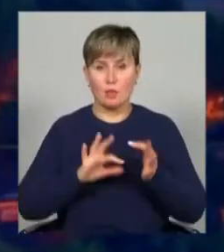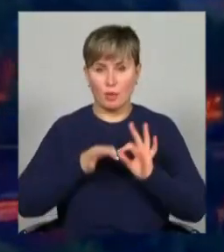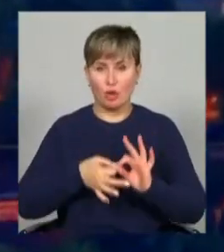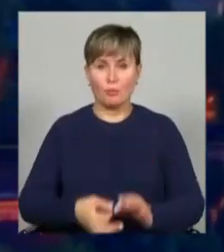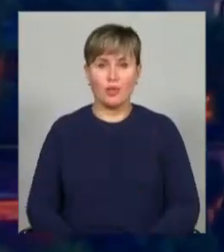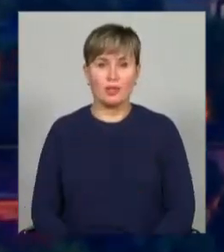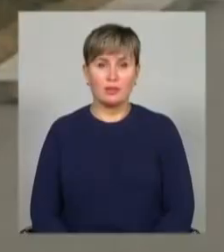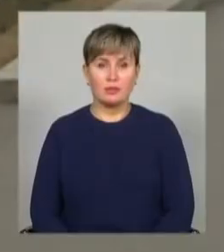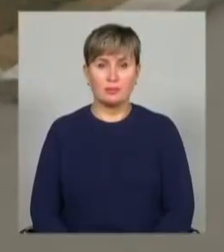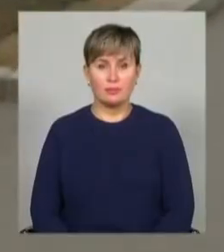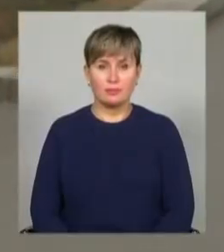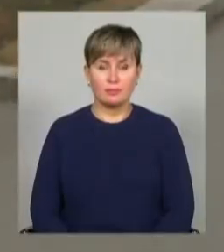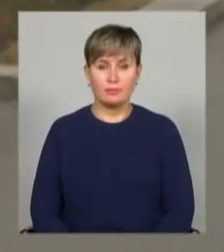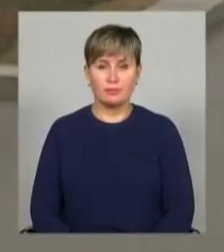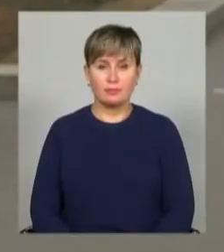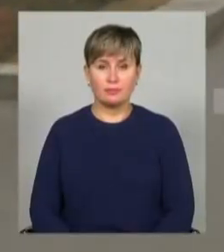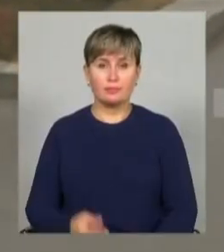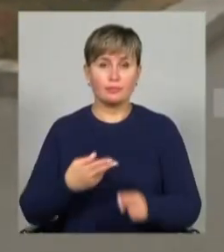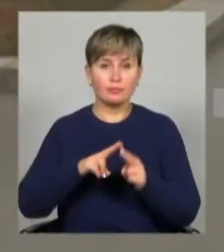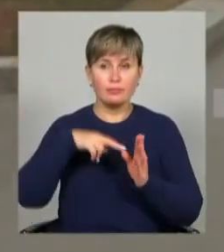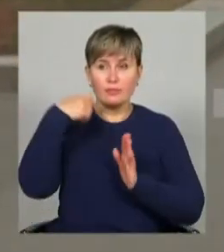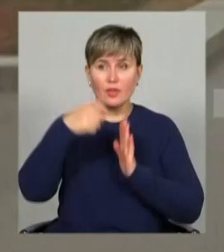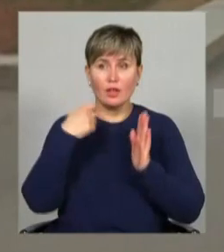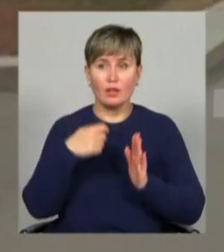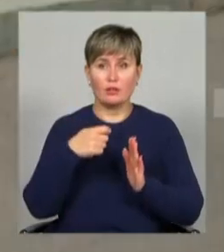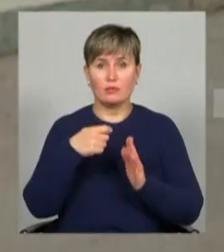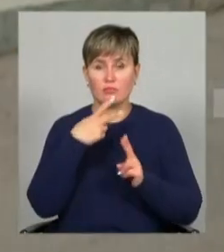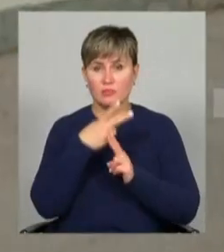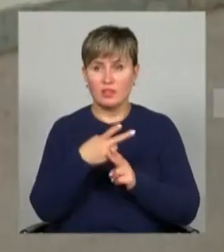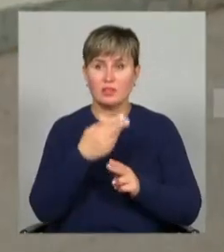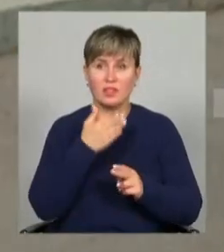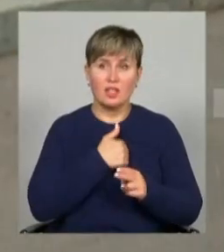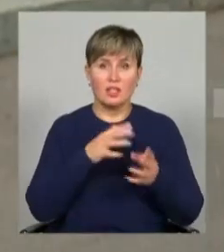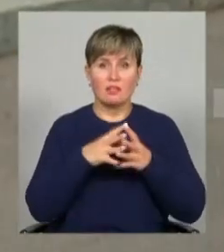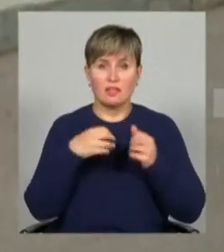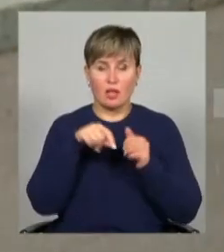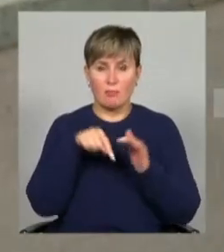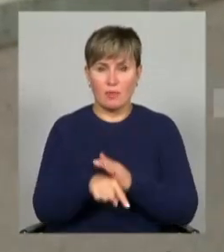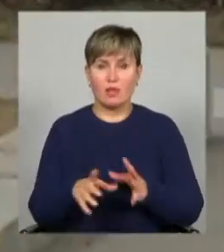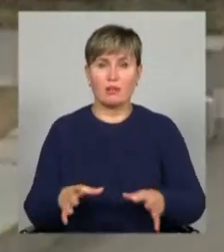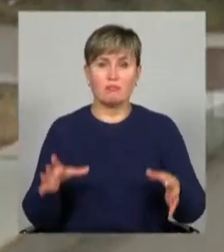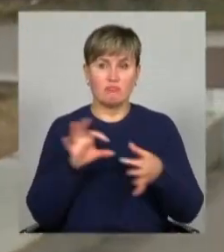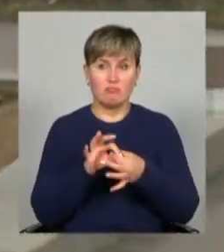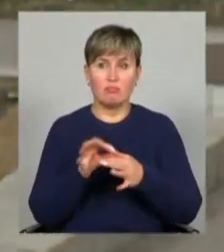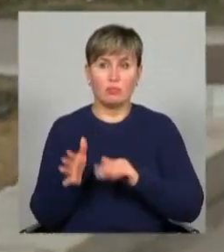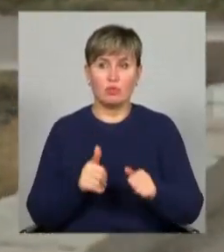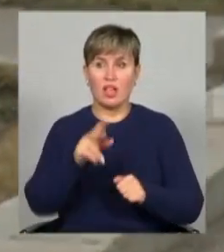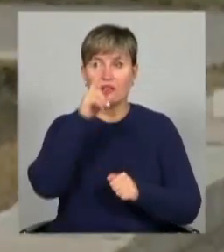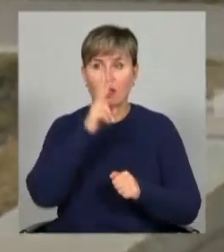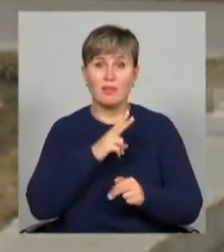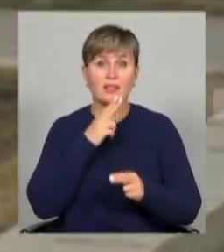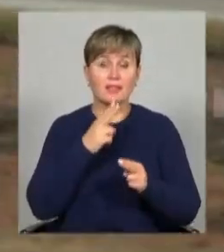Анитова. Эти кадры не могут не умилять. Семья Ерзатовых воссоединилась спустя 2 месяца.